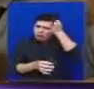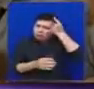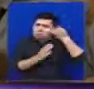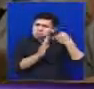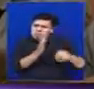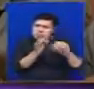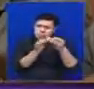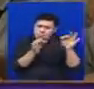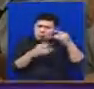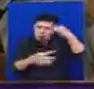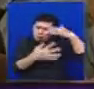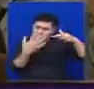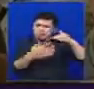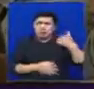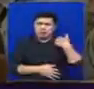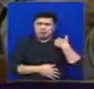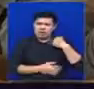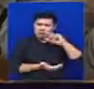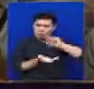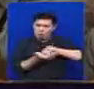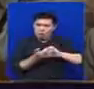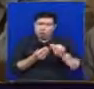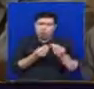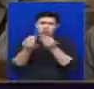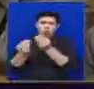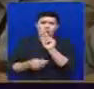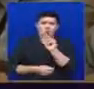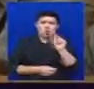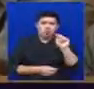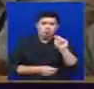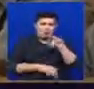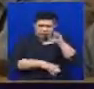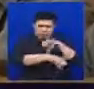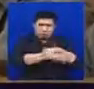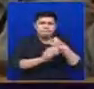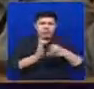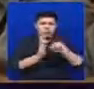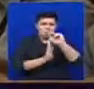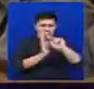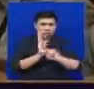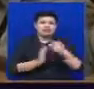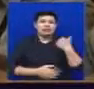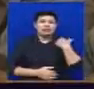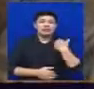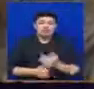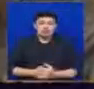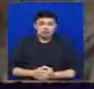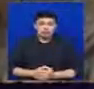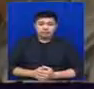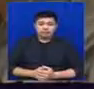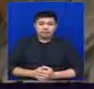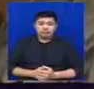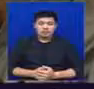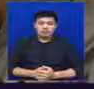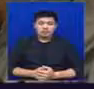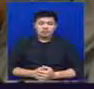ำคัญแต่ผิดๆจะรวบรวมข้อมูลส่งให้กกต.ดำเนินการเอาผิดตามกฎหมายค่ะ สิ่งที่เรา